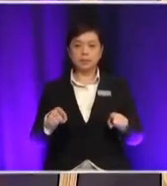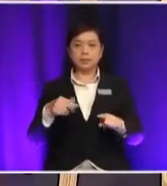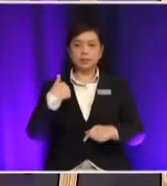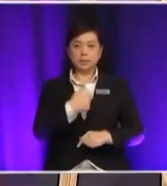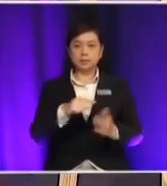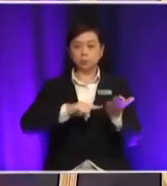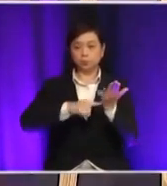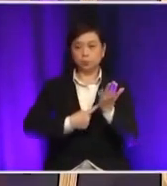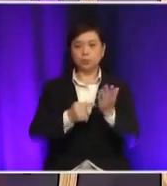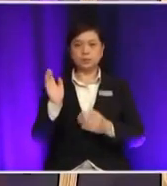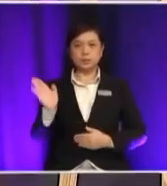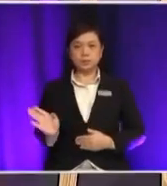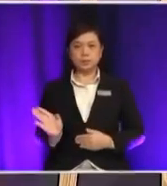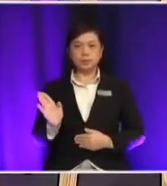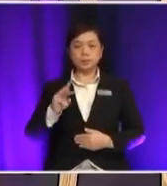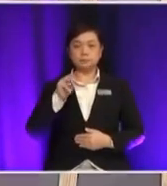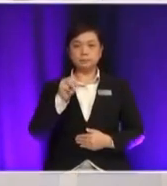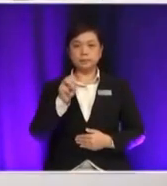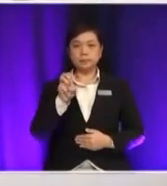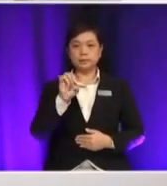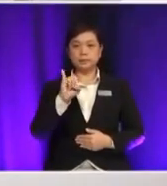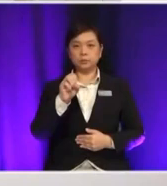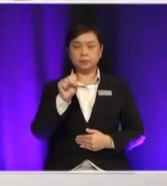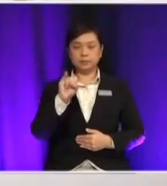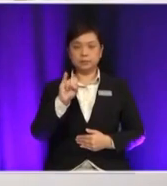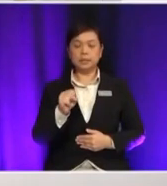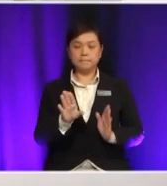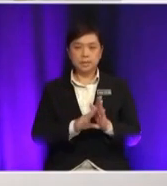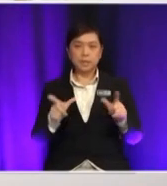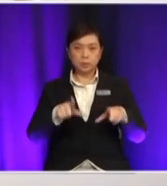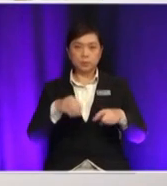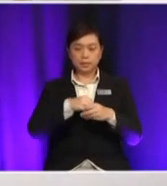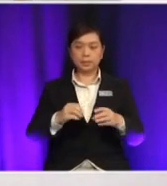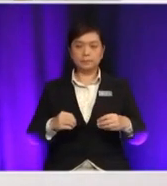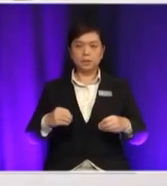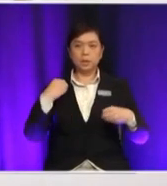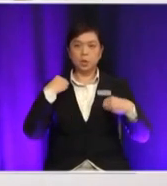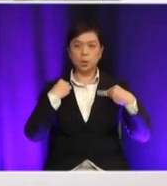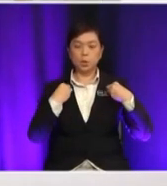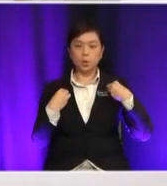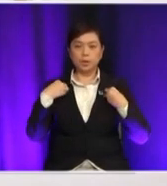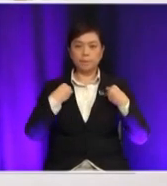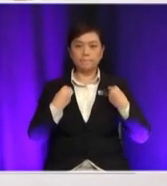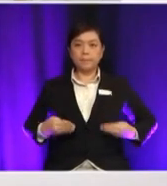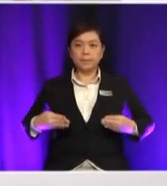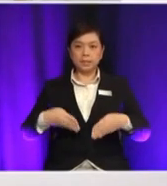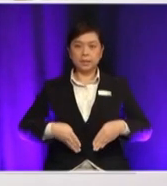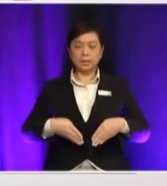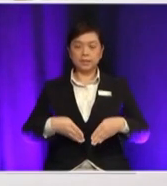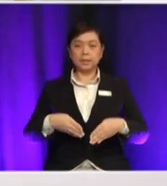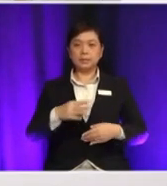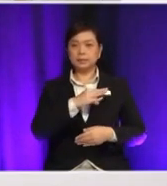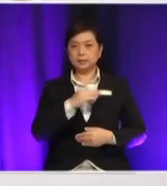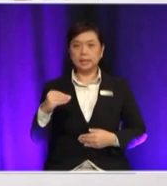mulai dari sana meiosis berlaku di dalam organ pembiakan manakala mitosis berlaku di dalam sel Soma